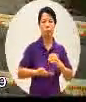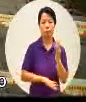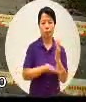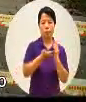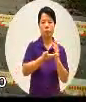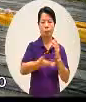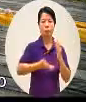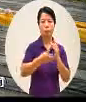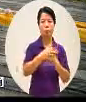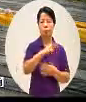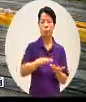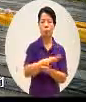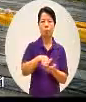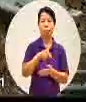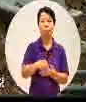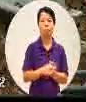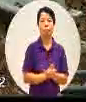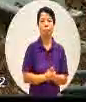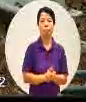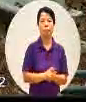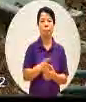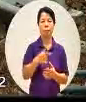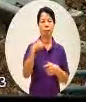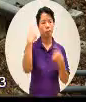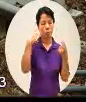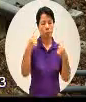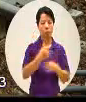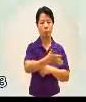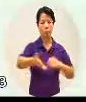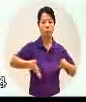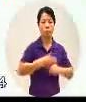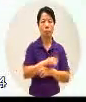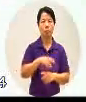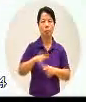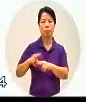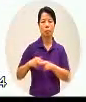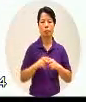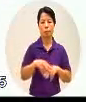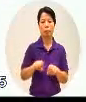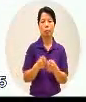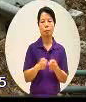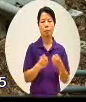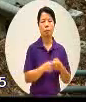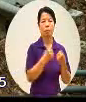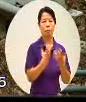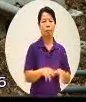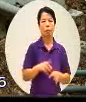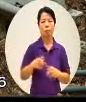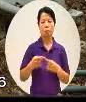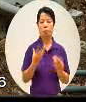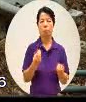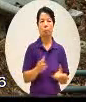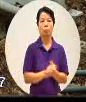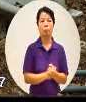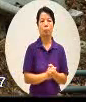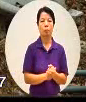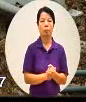真的是乱七八糟哈、哦！啊，等下维安内啦，啊，椅子什么坏了都不修啊。这个、